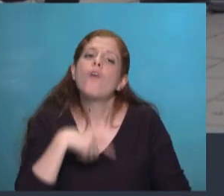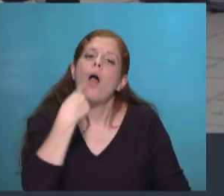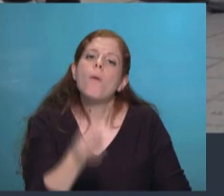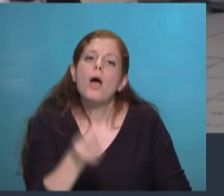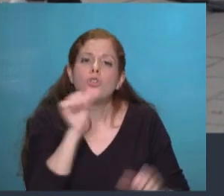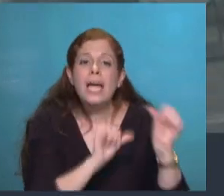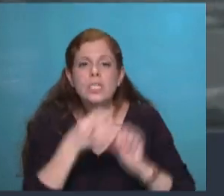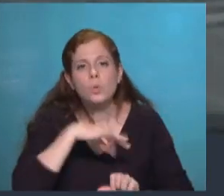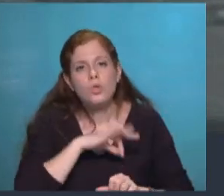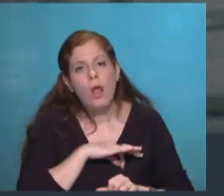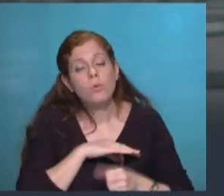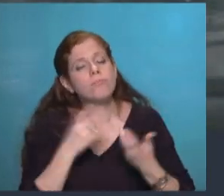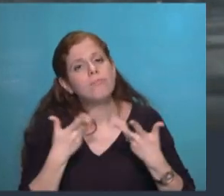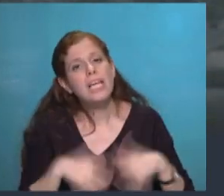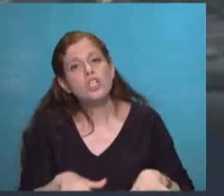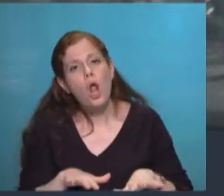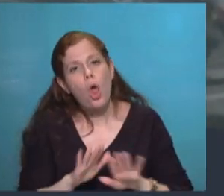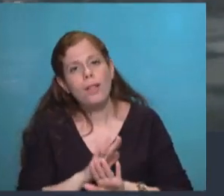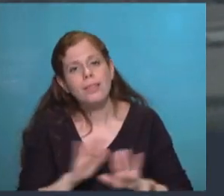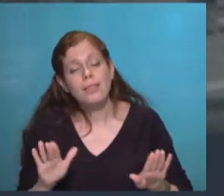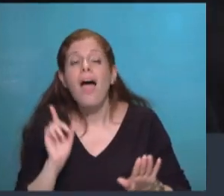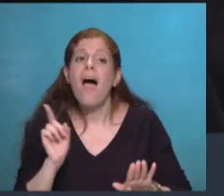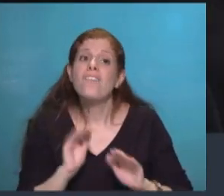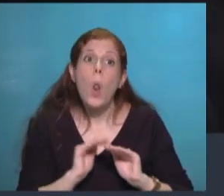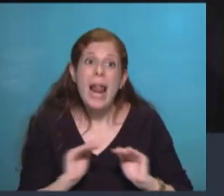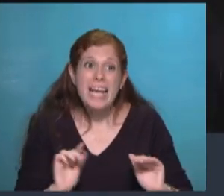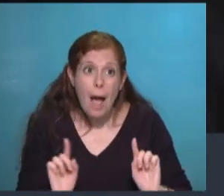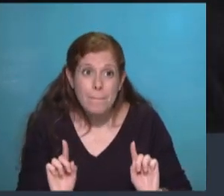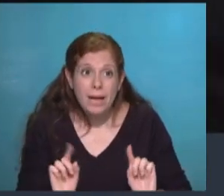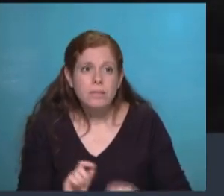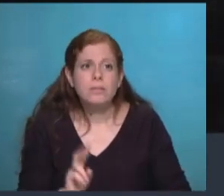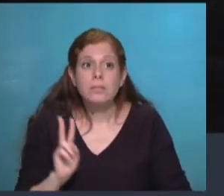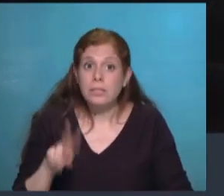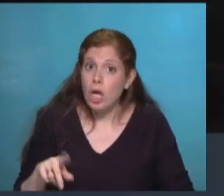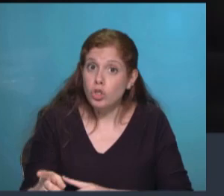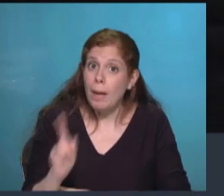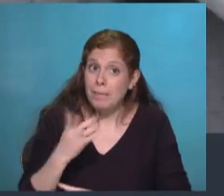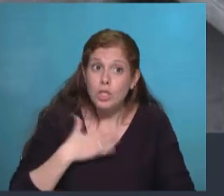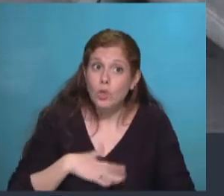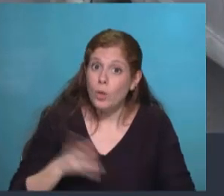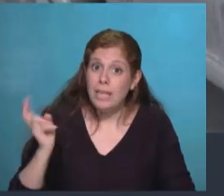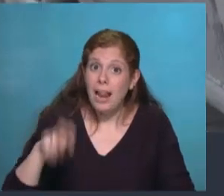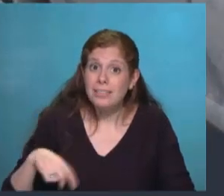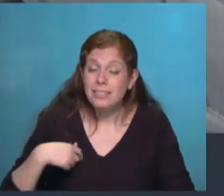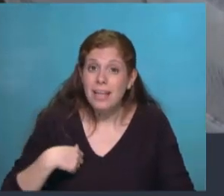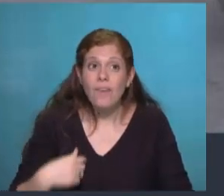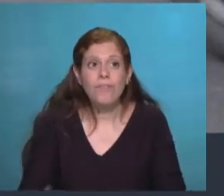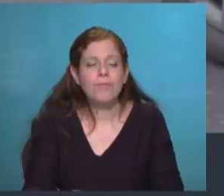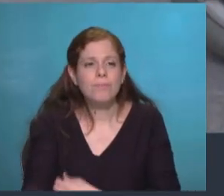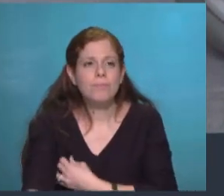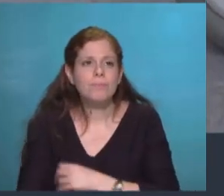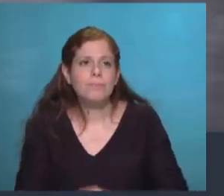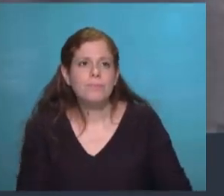שלנו הוכתר ככישלון חרוץ, אבל לא לגמרי. יש טרמפיסטית שרוצה להצטרף אלינו.